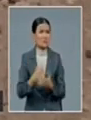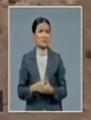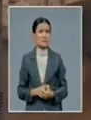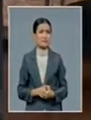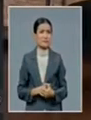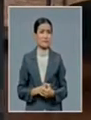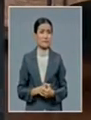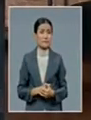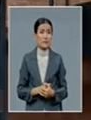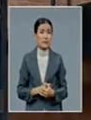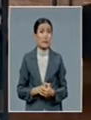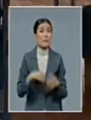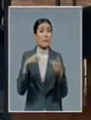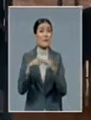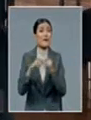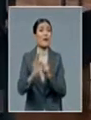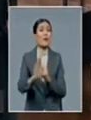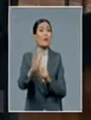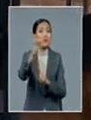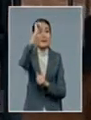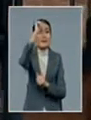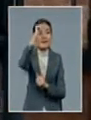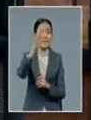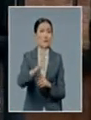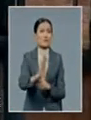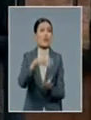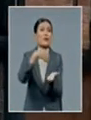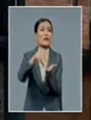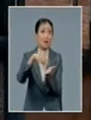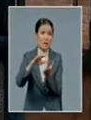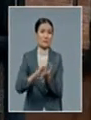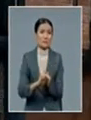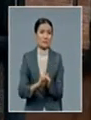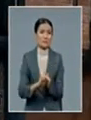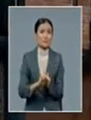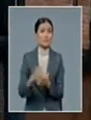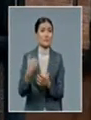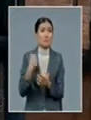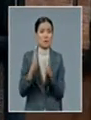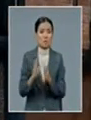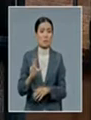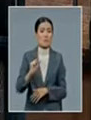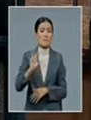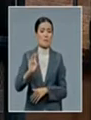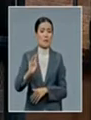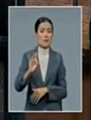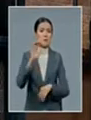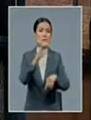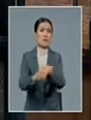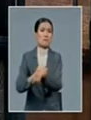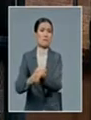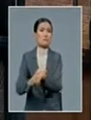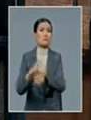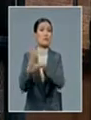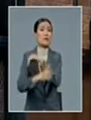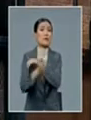เป็นเหตุการณ์ที่เกิดขึ้นนะคะที่อินเดียเขาแถลงการแล้วนะคะก ็ หลายคนนะ38คนเนี่ยถูกจับไป ค่ะไปต่อกัน